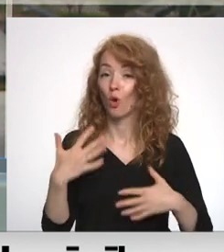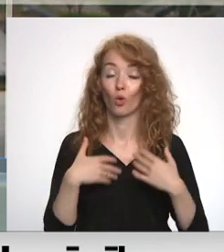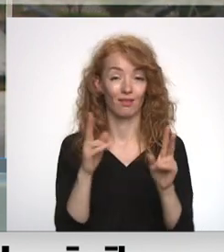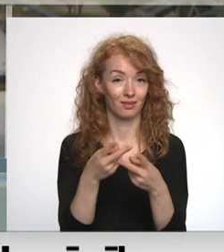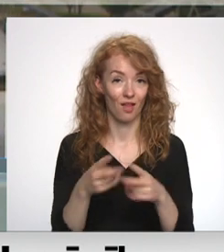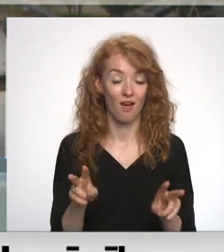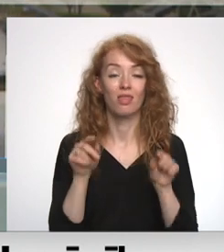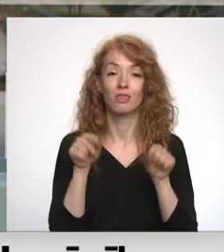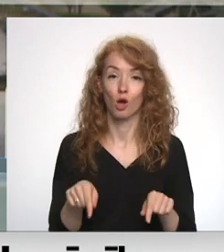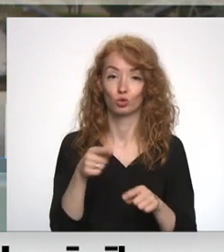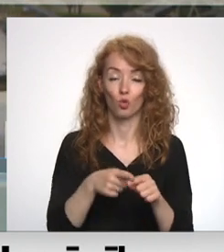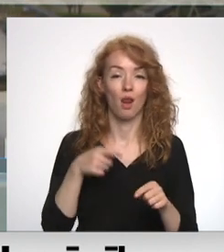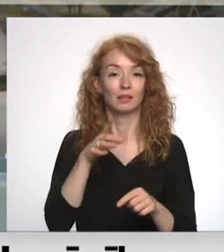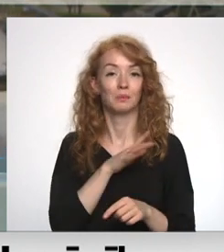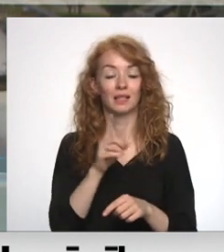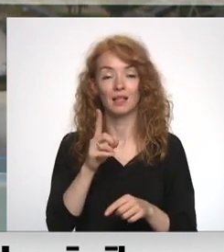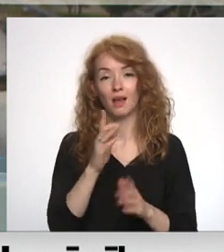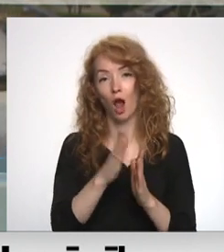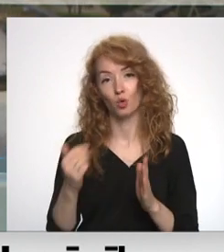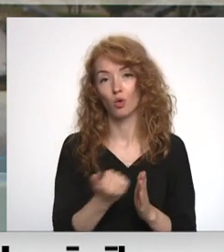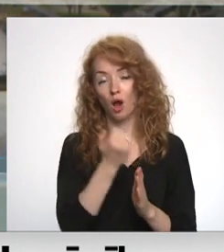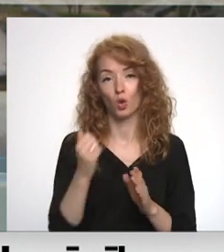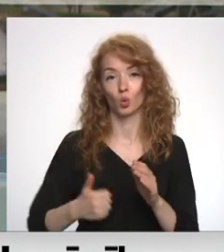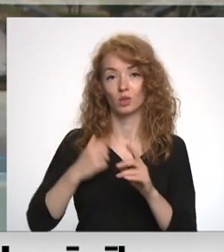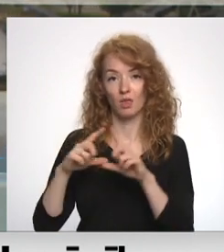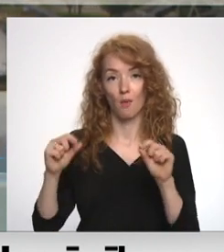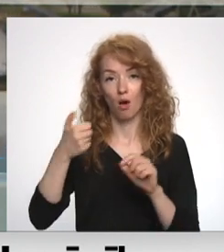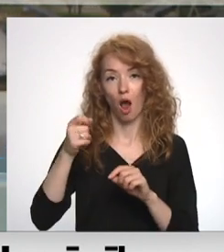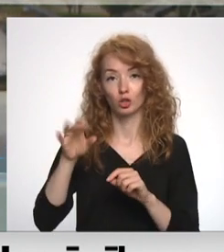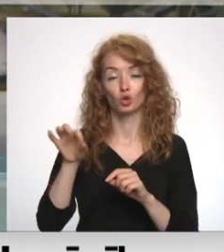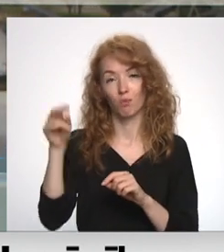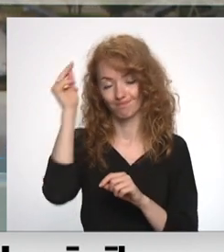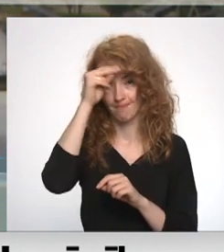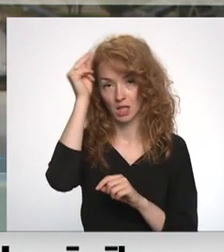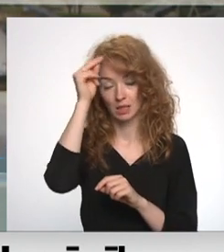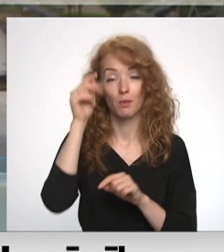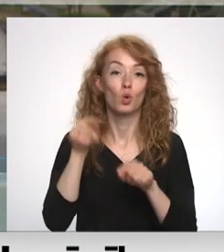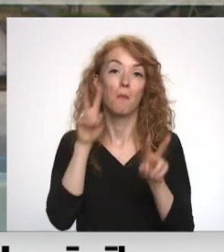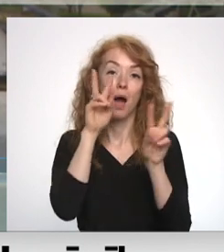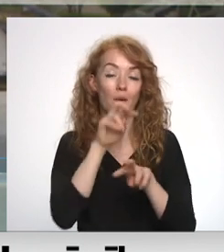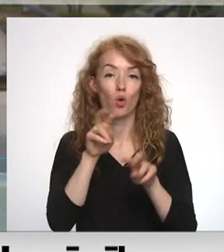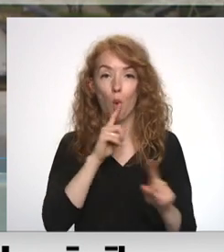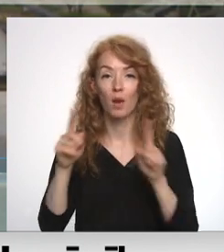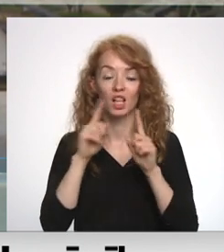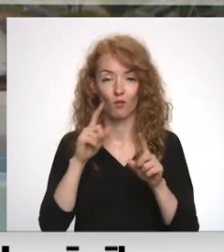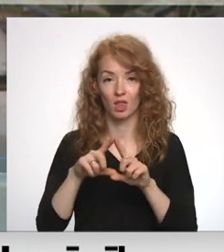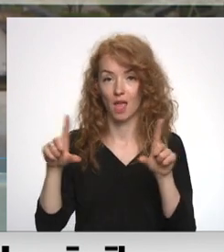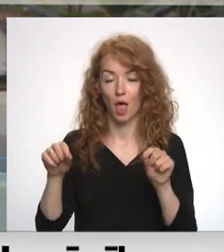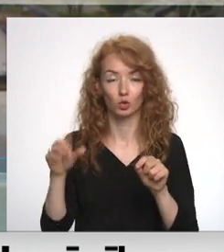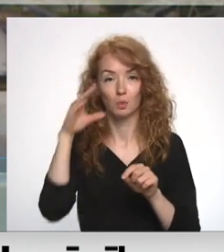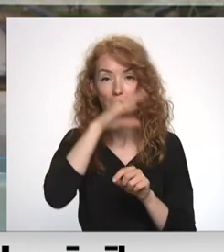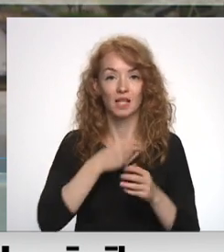pamata, šoreiz tās bija tikai gadskārtējās uzņēmuma GASO mācības. Tajās tika pārbaudīta operatīvo dienestu